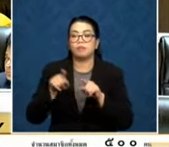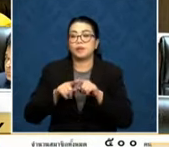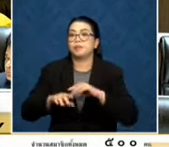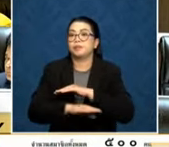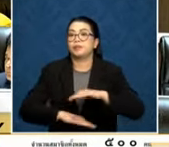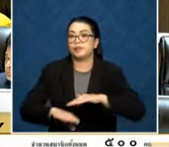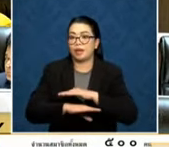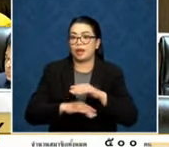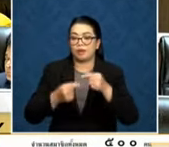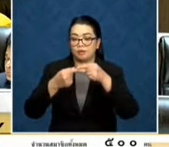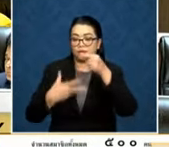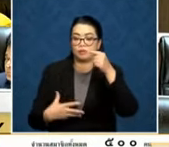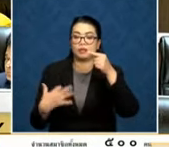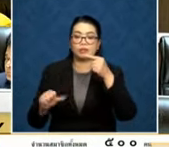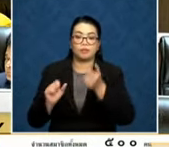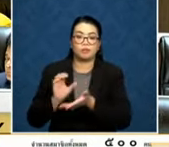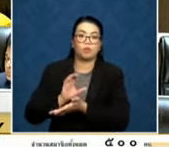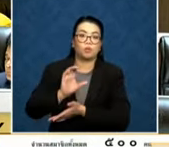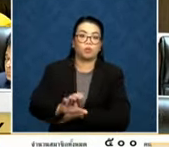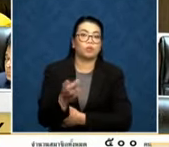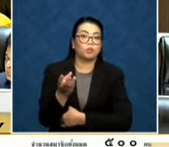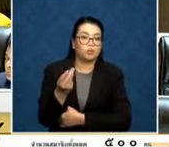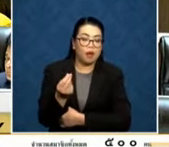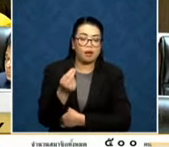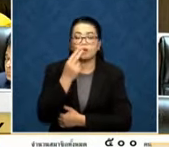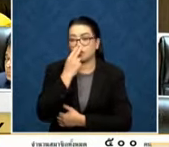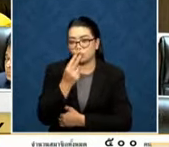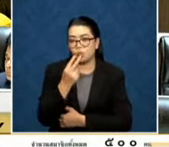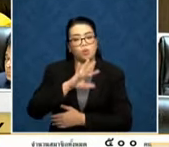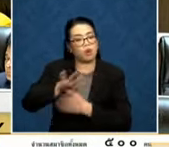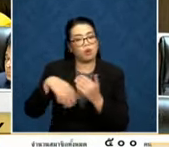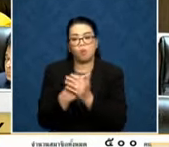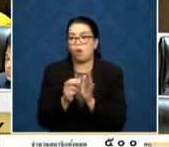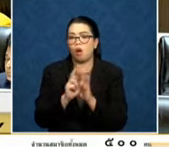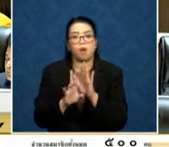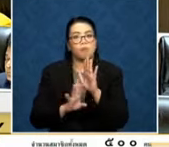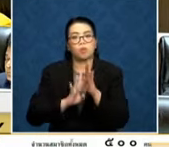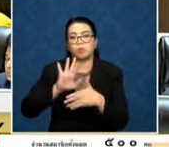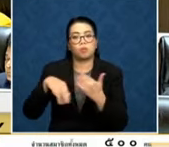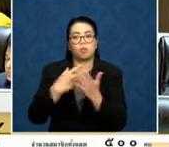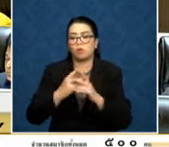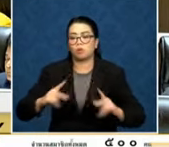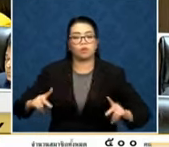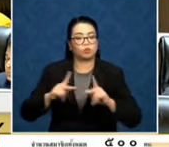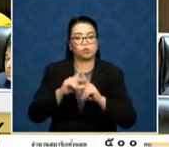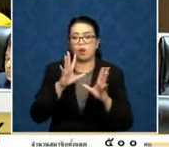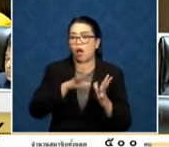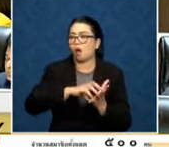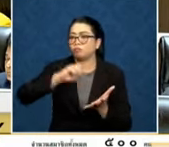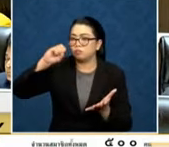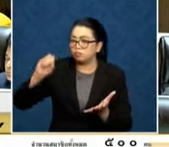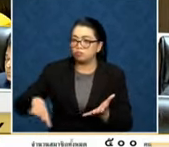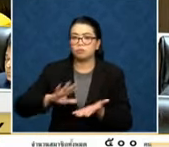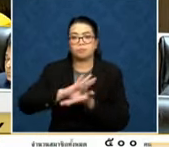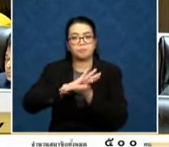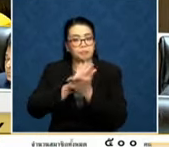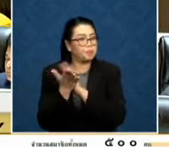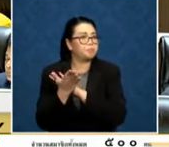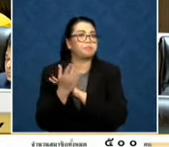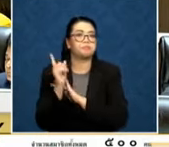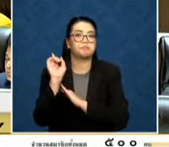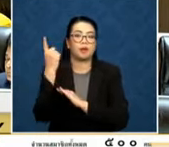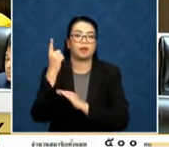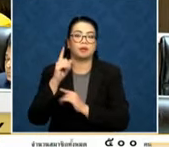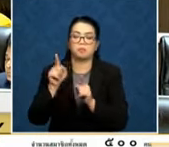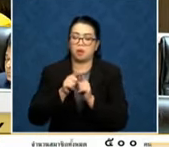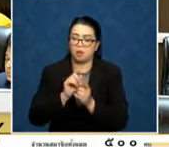ฐานใน 10อันดับเนี่ยเราลงทุนเท่าไหร่เพราะฉะนั้นวันนี้ต้องรื้อระบบในส่วนของกระทรวงปฏิรูปปฏิวัติต้องใช้คำว่าปฏิวัติ